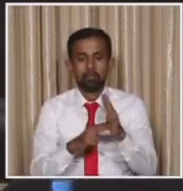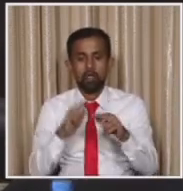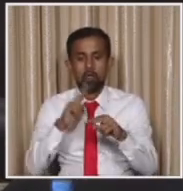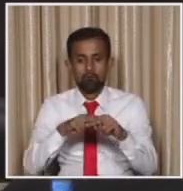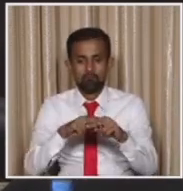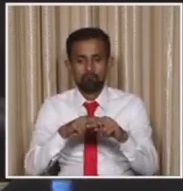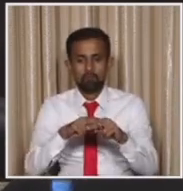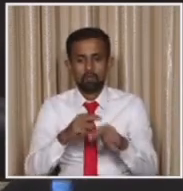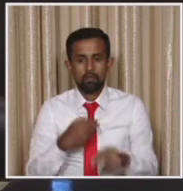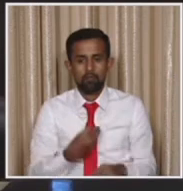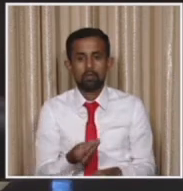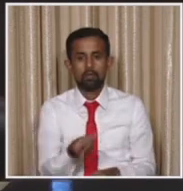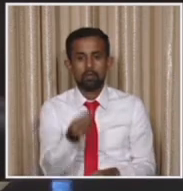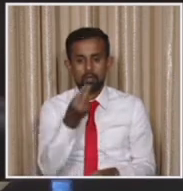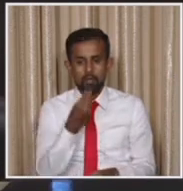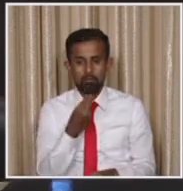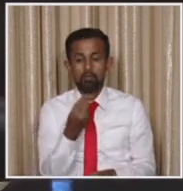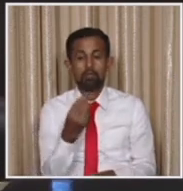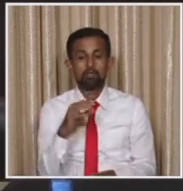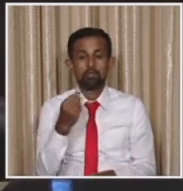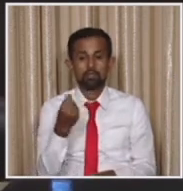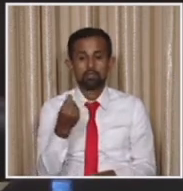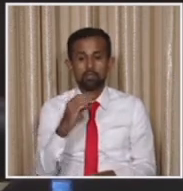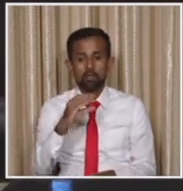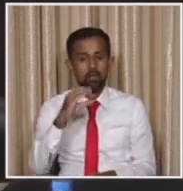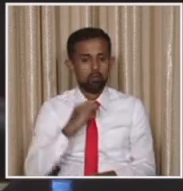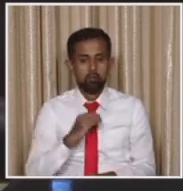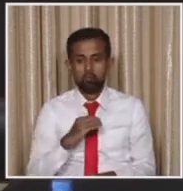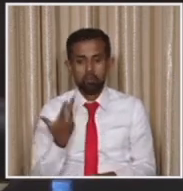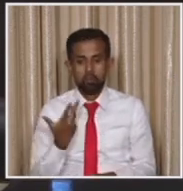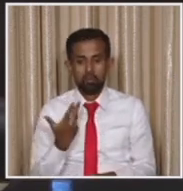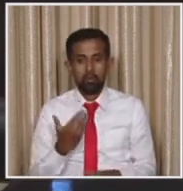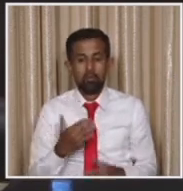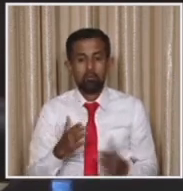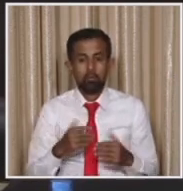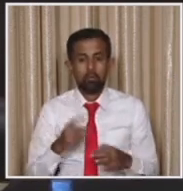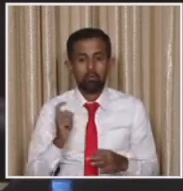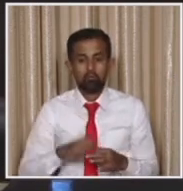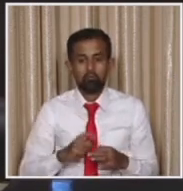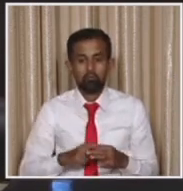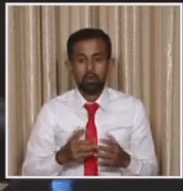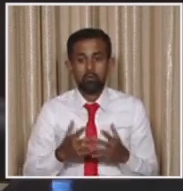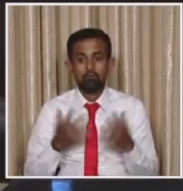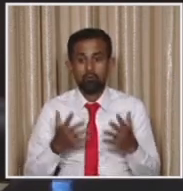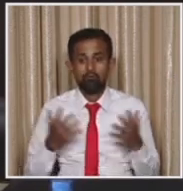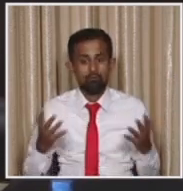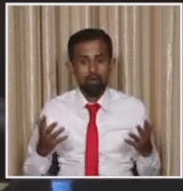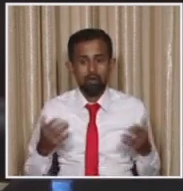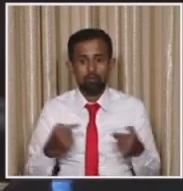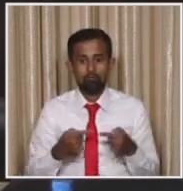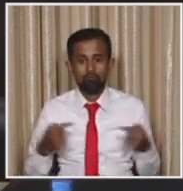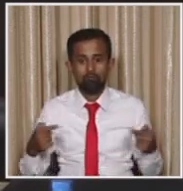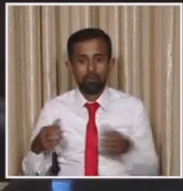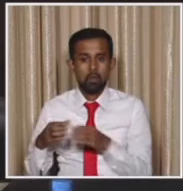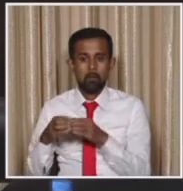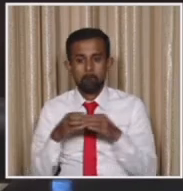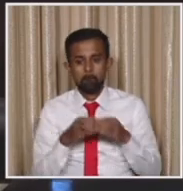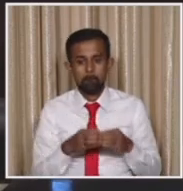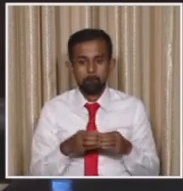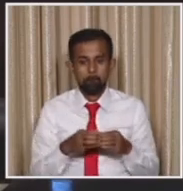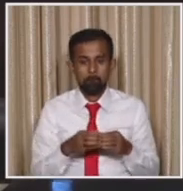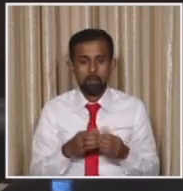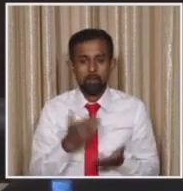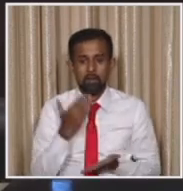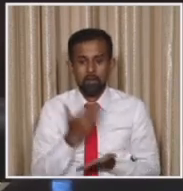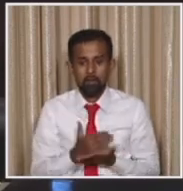එකේ අපිට ලැබෙන්න තියෙන මුදල ලැබුණ නැත්නම් තවදුරටත් මේ ප්‍රශ්නේ බැර අරුම් වෙනවා. විපක්ෂයේ සමහරුන් මේක